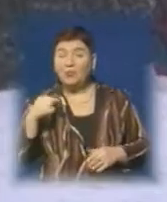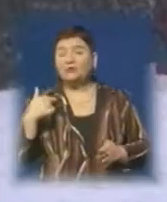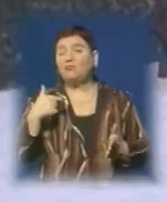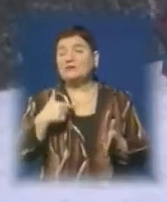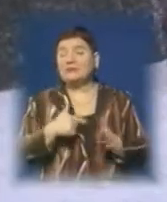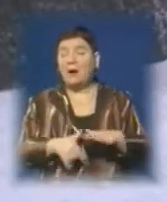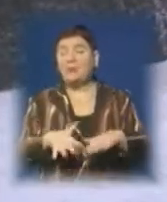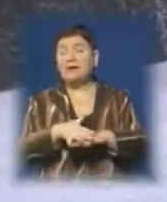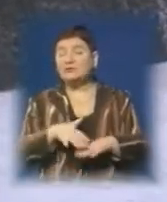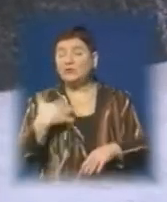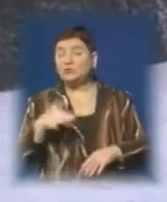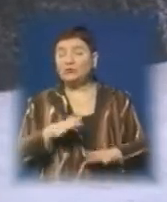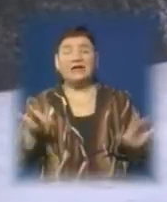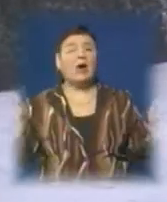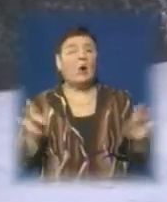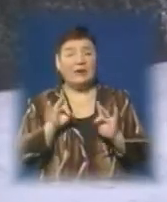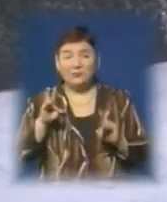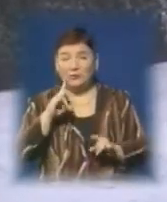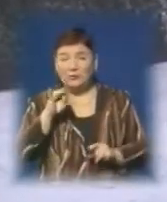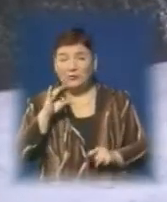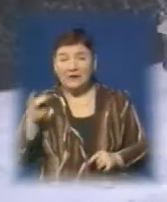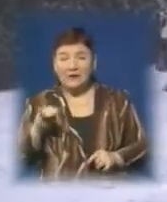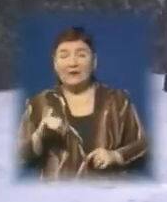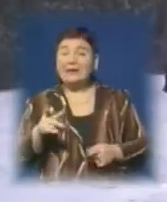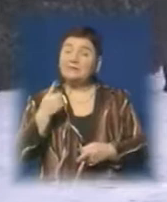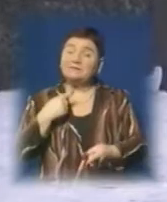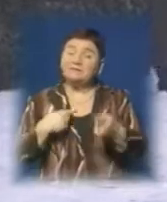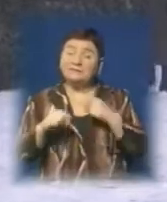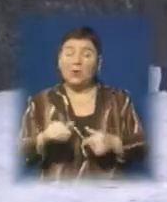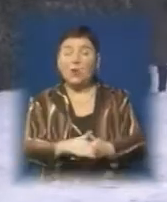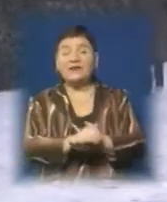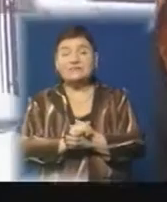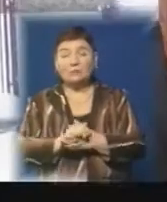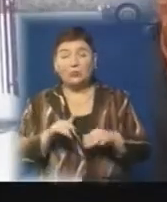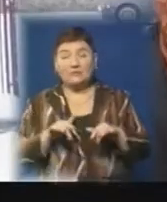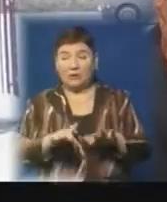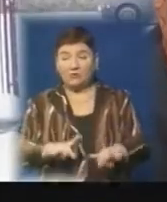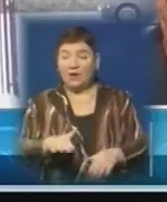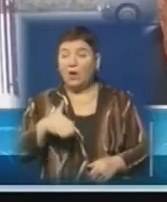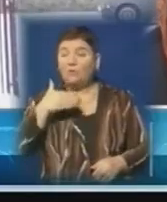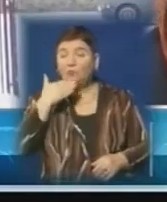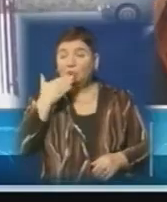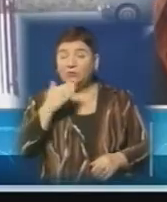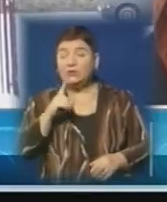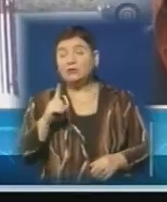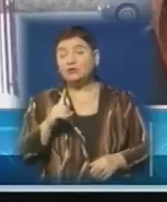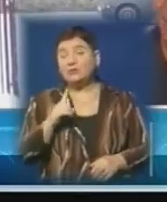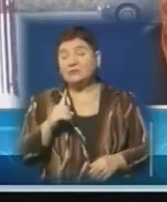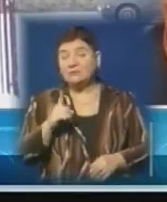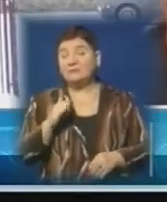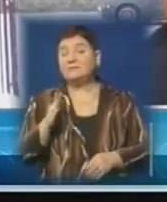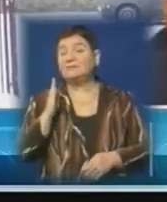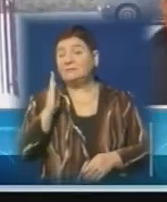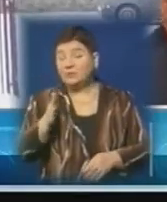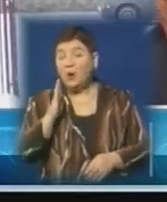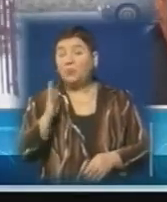давно масово не колядують. На жаль, цю традицію і намагаються повернути організатори заходу. В Ужгороді має щось відбуватись, мають